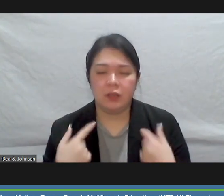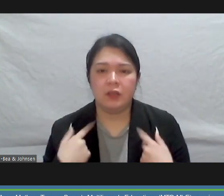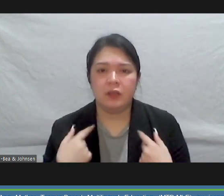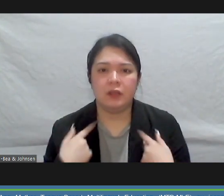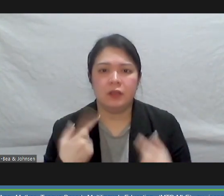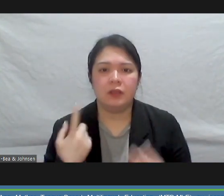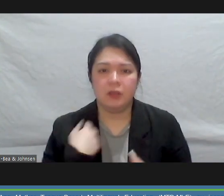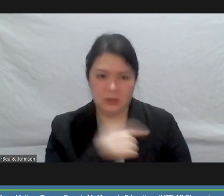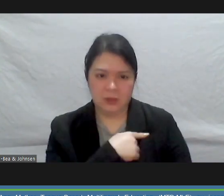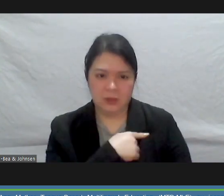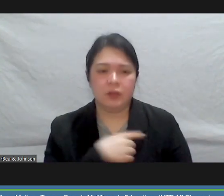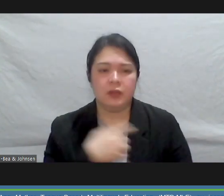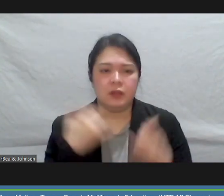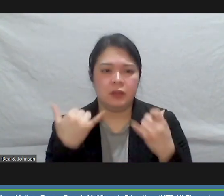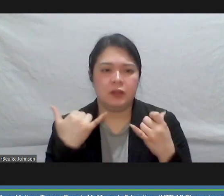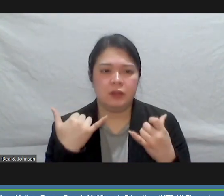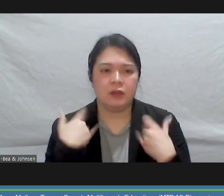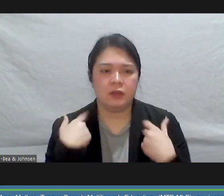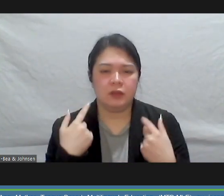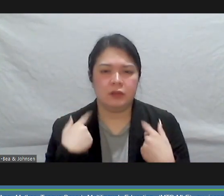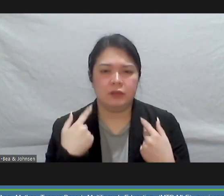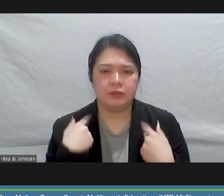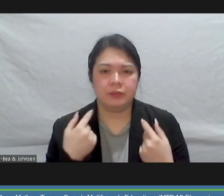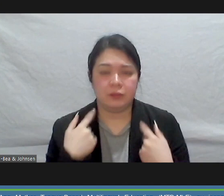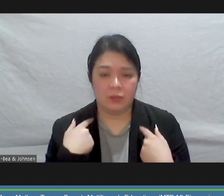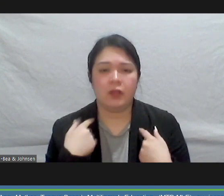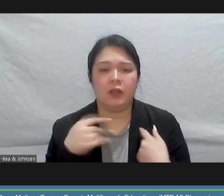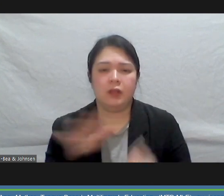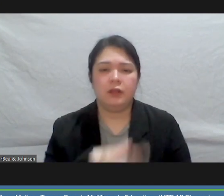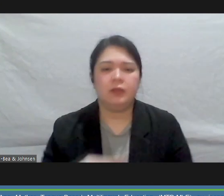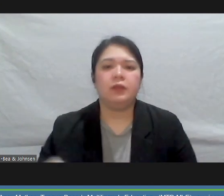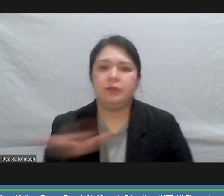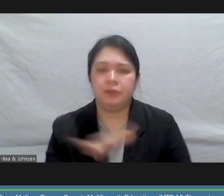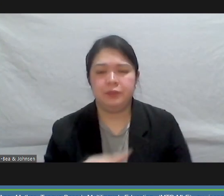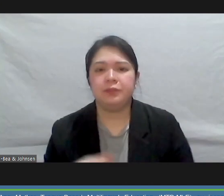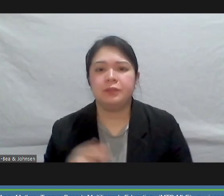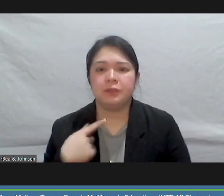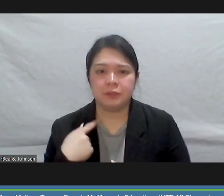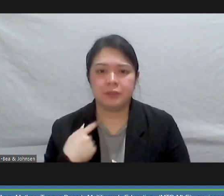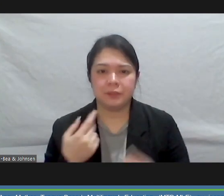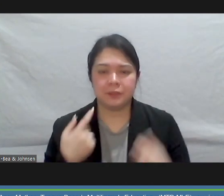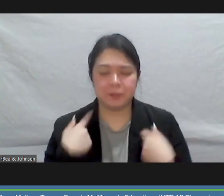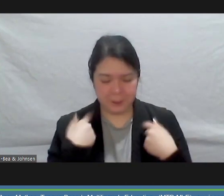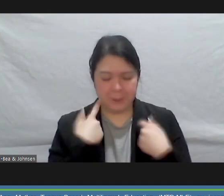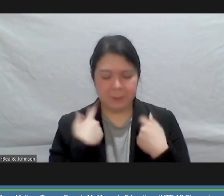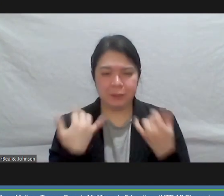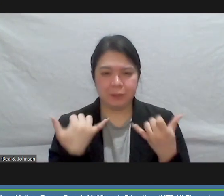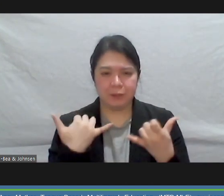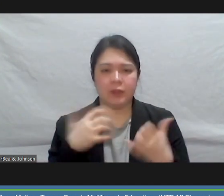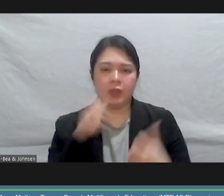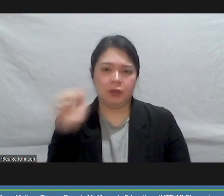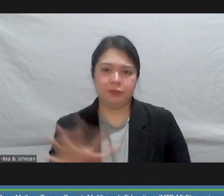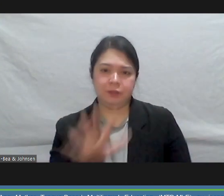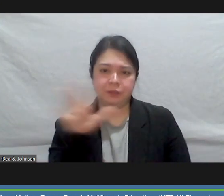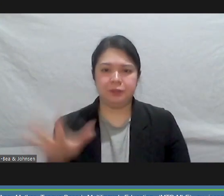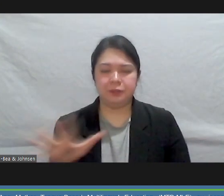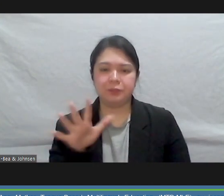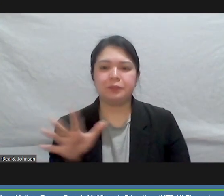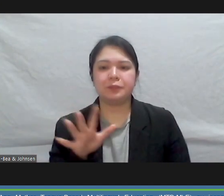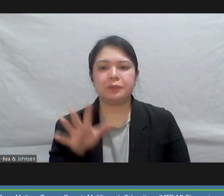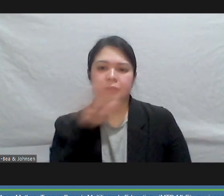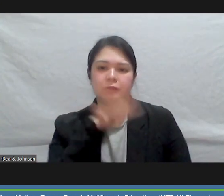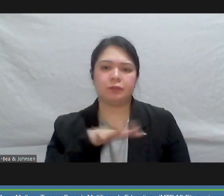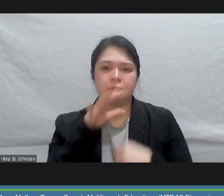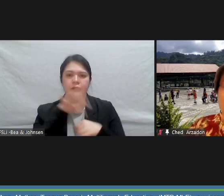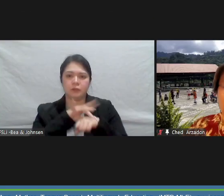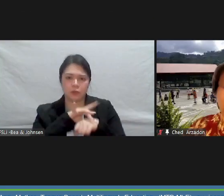isang multilingual na bayan, no? Sabi nga natin gaya ng maraming bayan sa Asia Pasifiko at sa mundo.